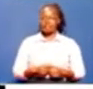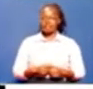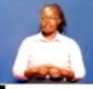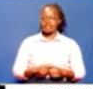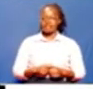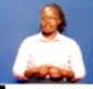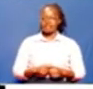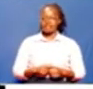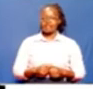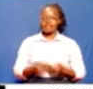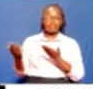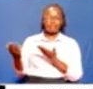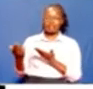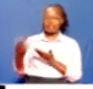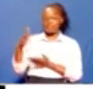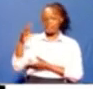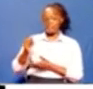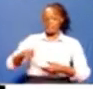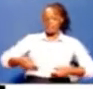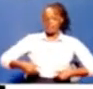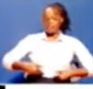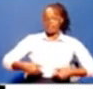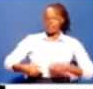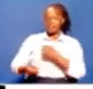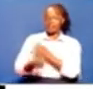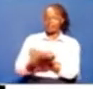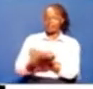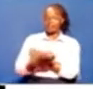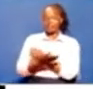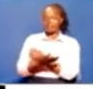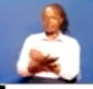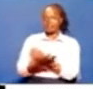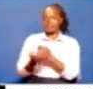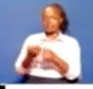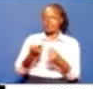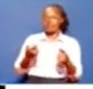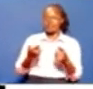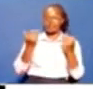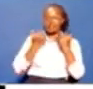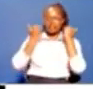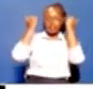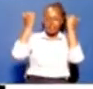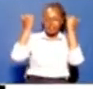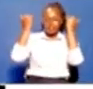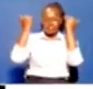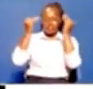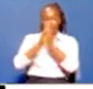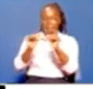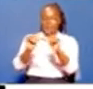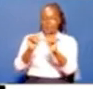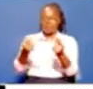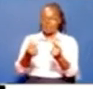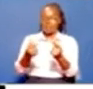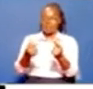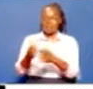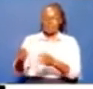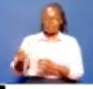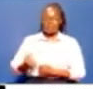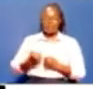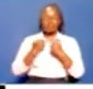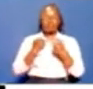Vijana 50 waliopokea ushauri na saha kutokana na msongo wa mawazo wamebuni kundi kwa jina Mashujaa wa Msongo wa